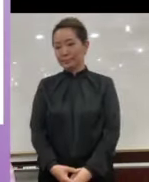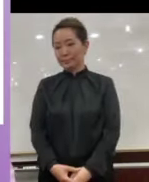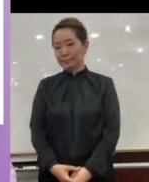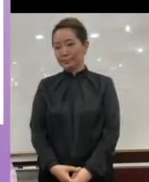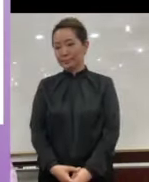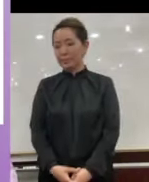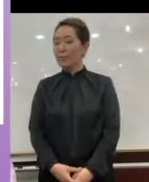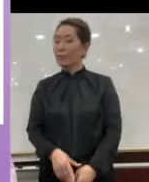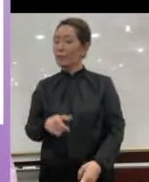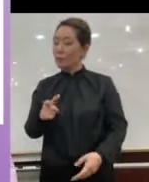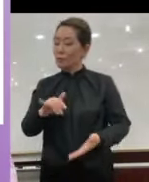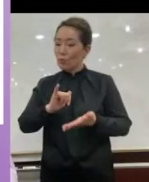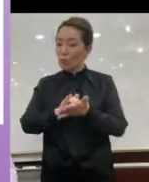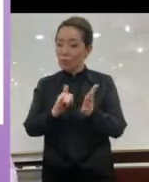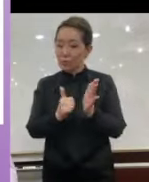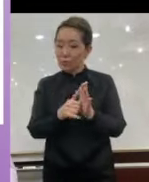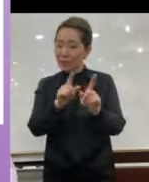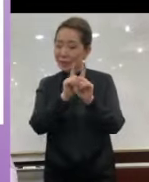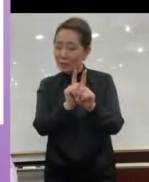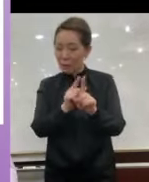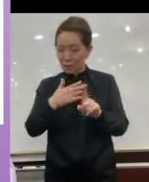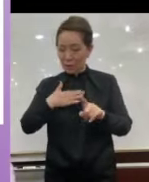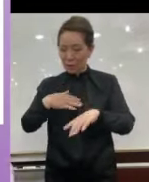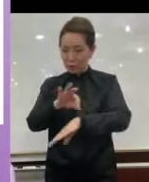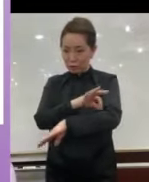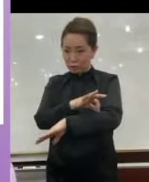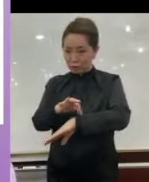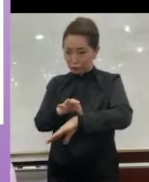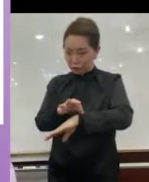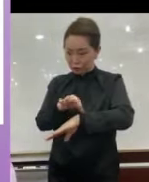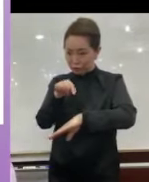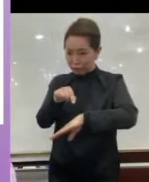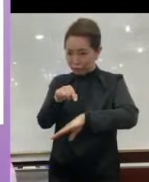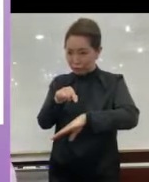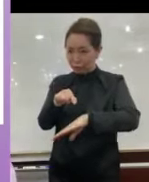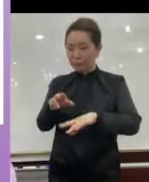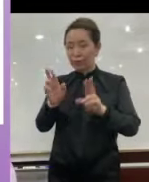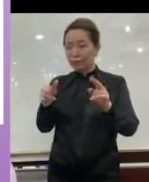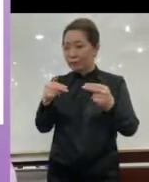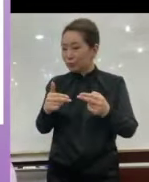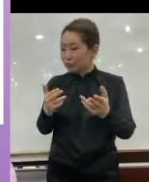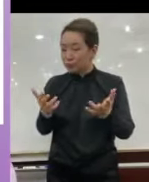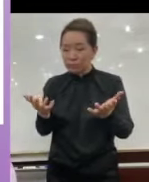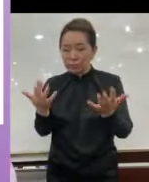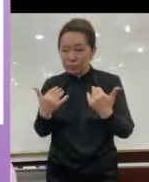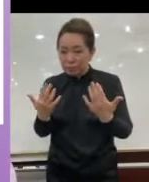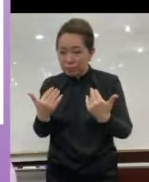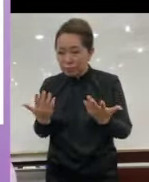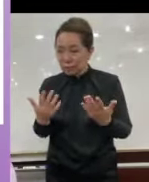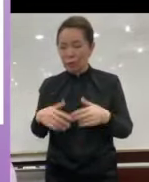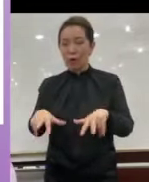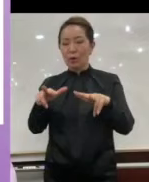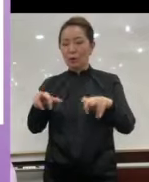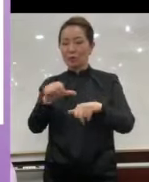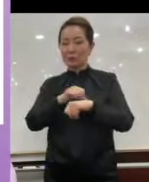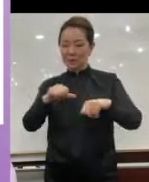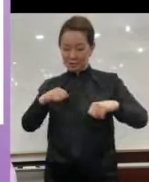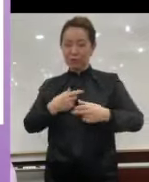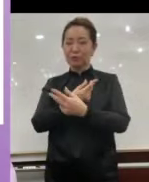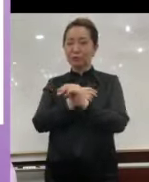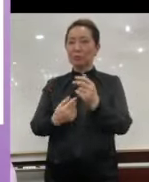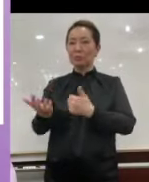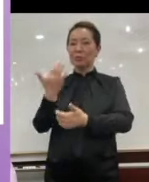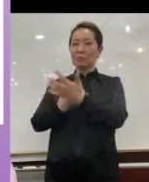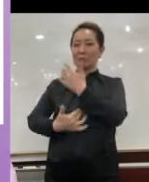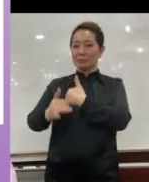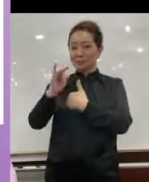За тэр ч утгаараа манай төслийн байранд тэ контарт бол хөгжлийн бэрхшээлийн иргэд маань чөлөөтэй ирдэг.